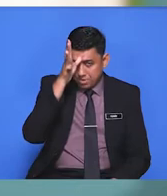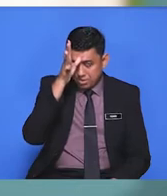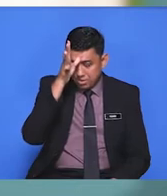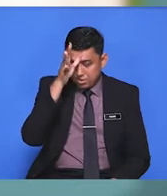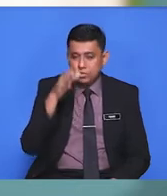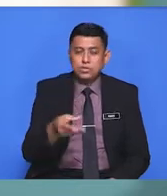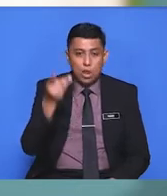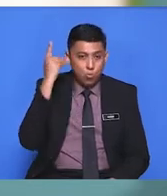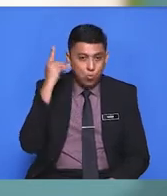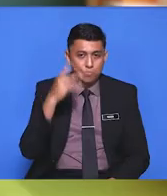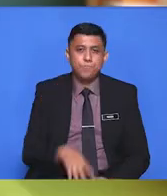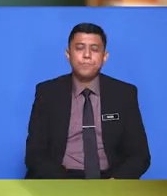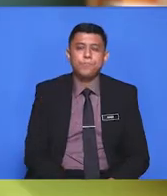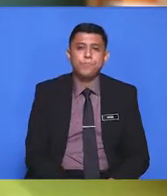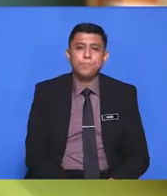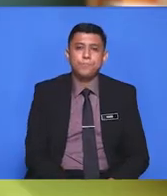dahulu ya.